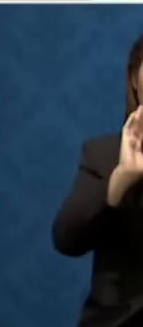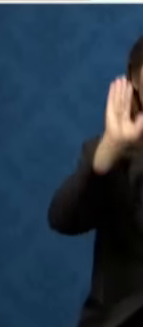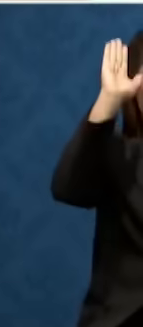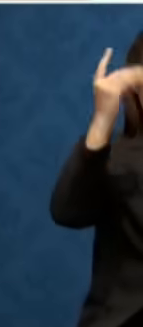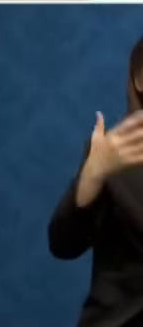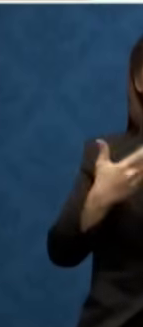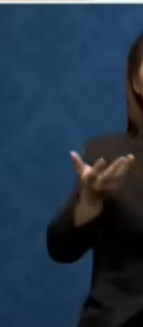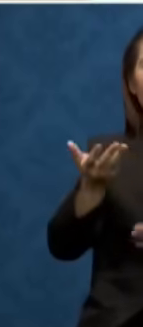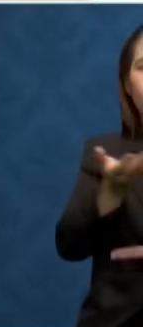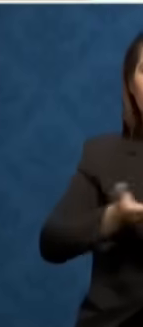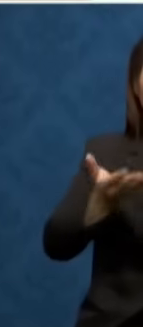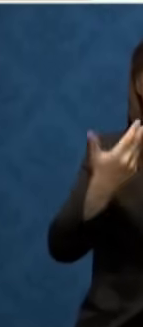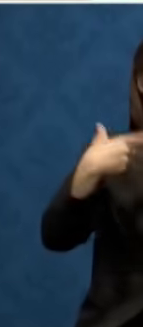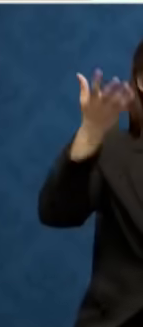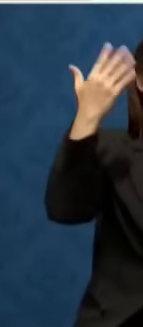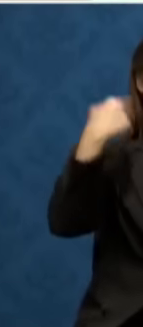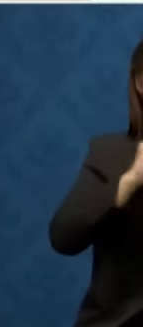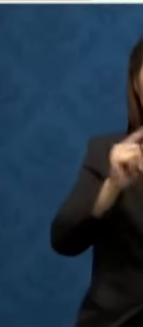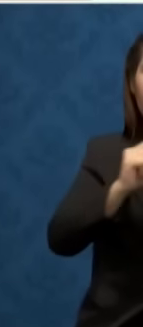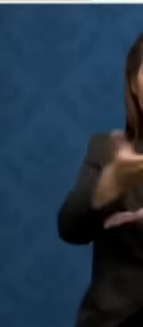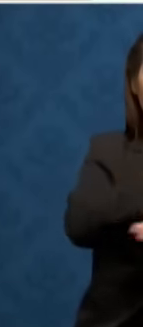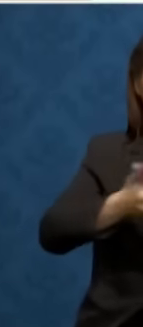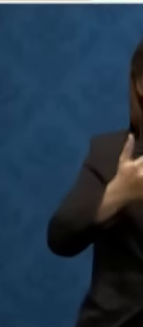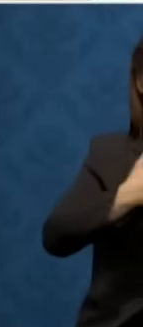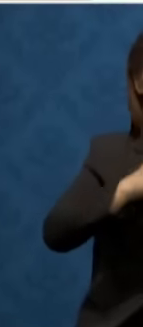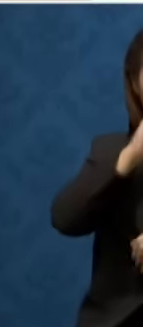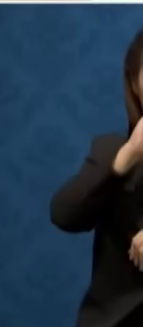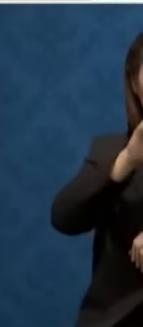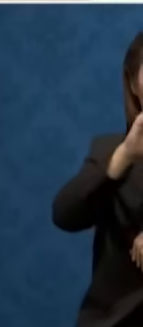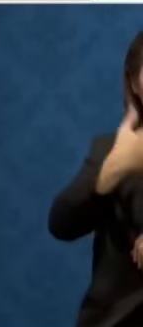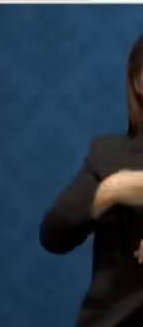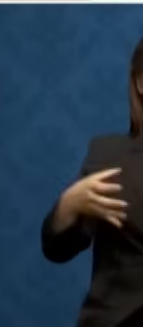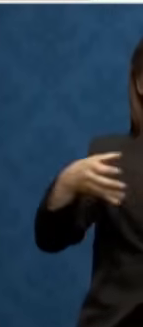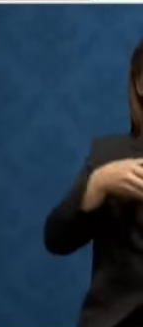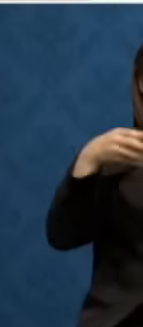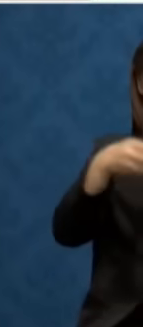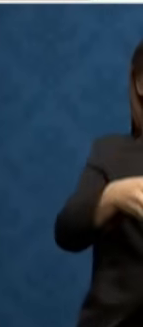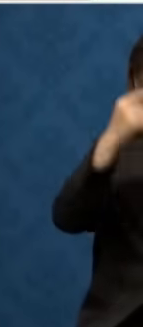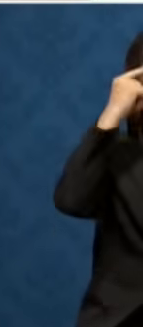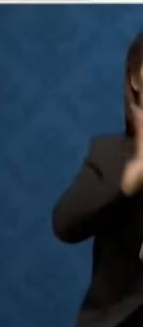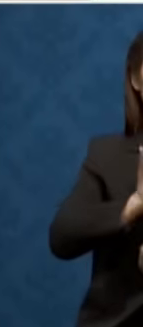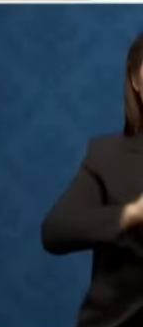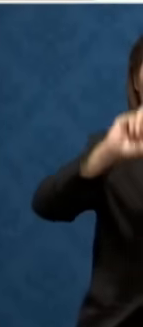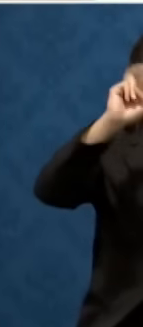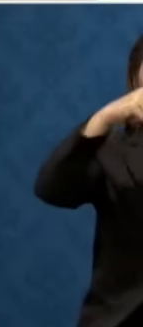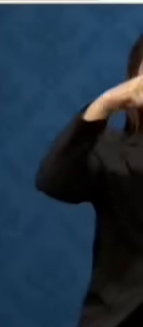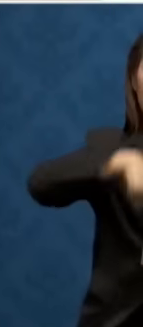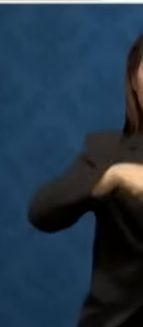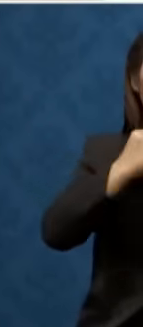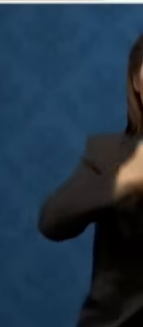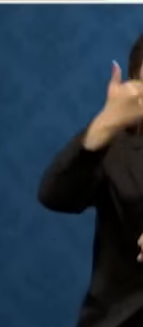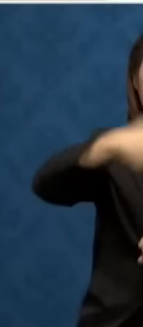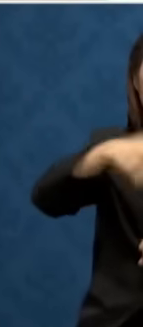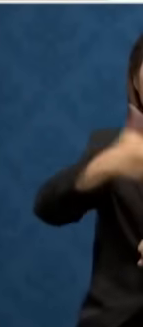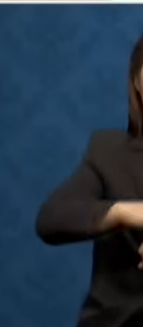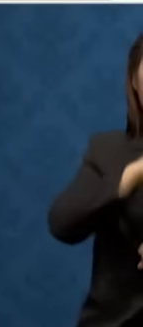วิปผมได้นำเรียนท่านประธานแล้วว่าพวกกับผมมีความเห็นว่ายัตติซ้ำเนี่ยกระทำไม่ได้หากกระทำได้ต้